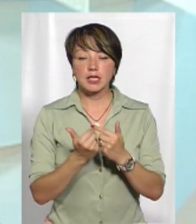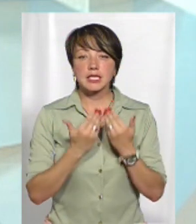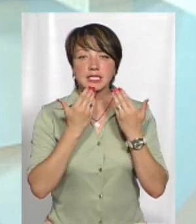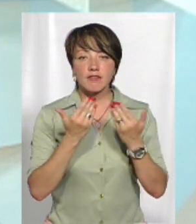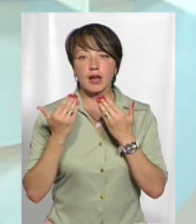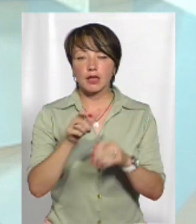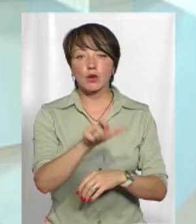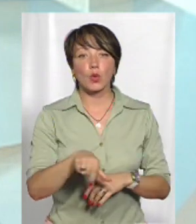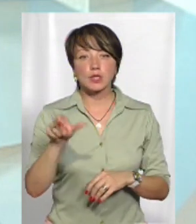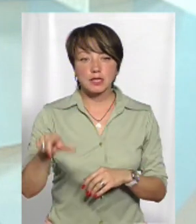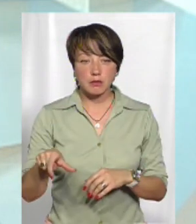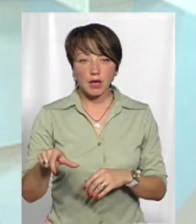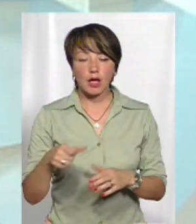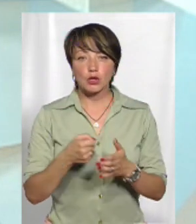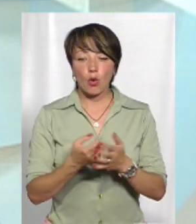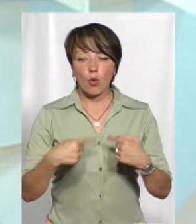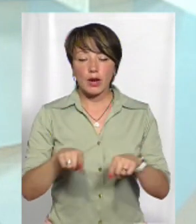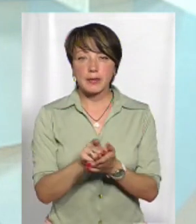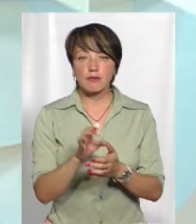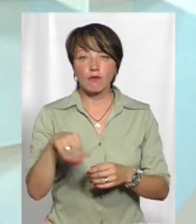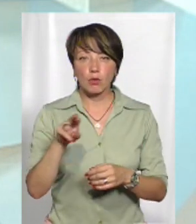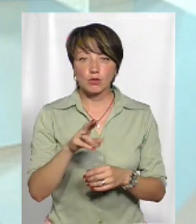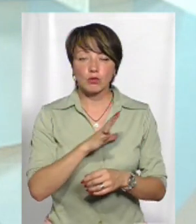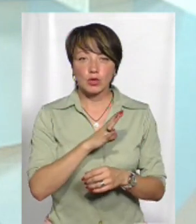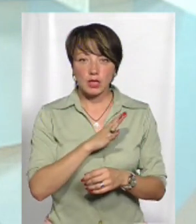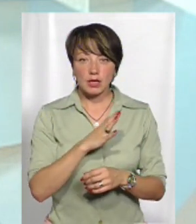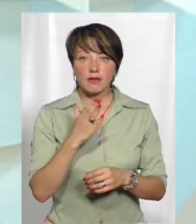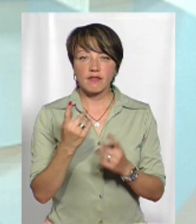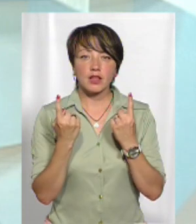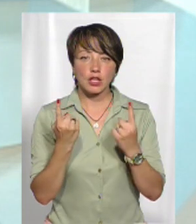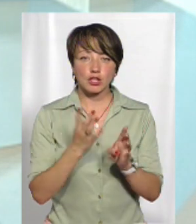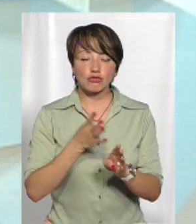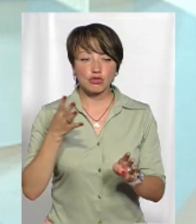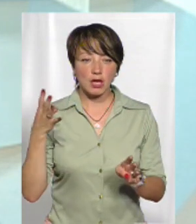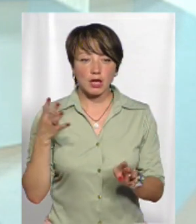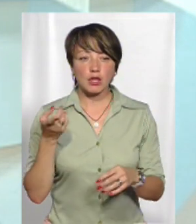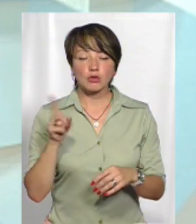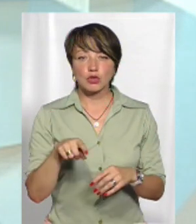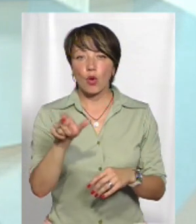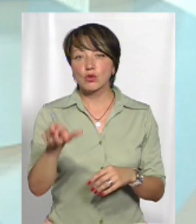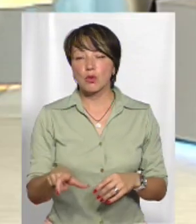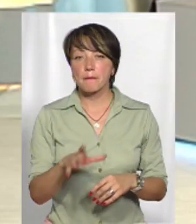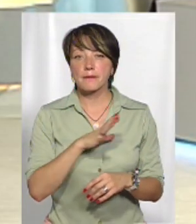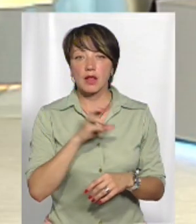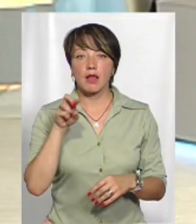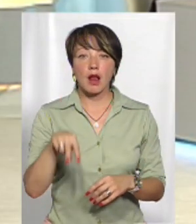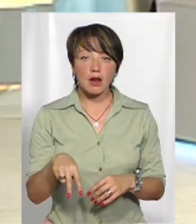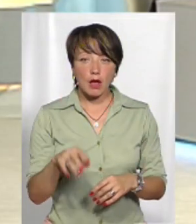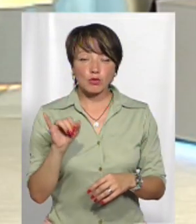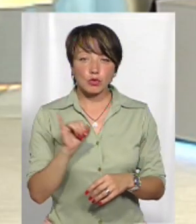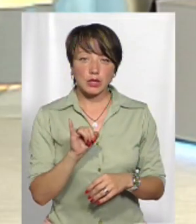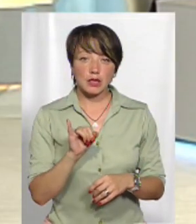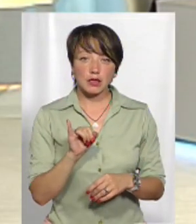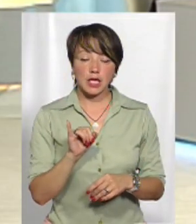кількість звернень осіб до органів Пенсійного фонду, і були, як ви казали, великі черги, тому що особа перебувала на лікарняному,